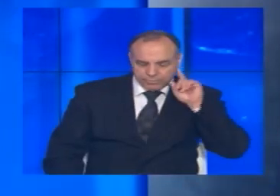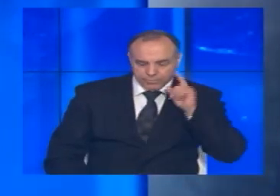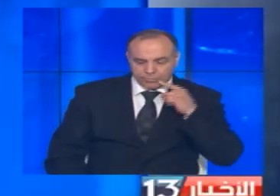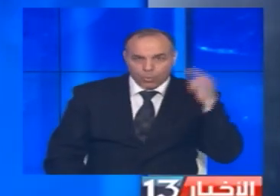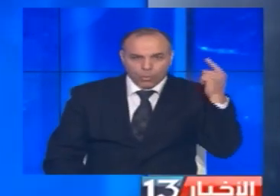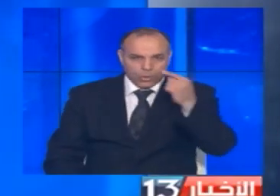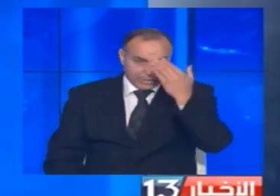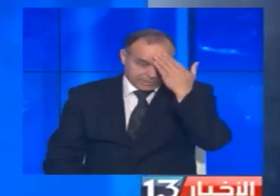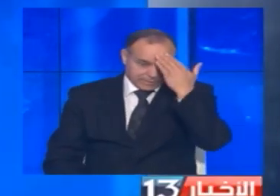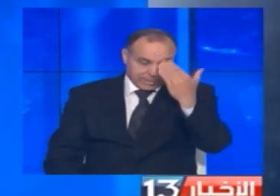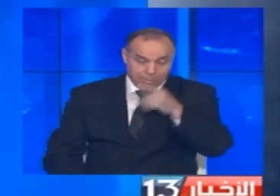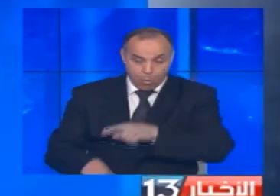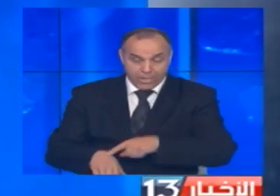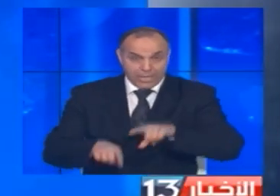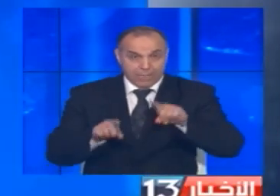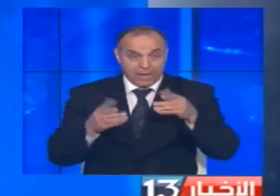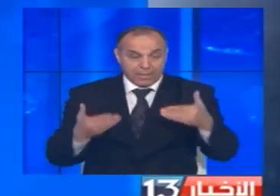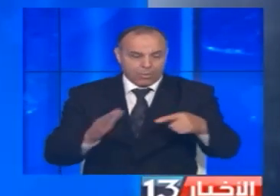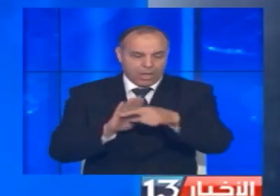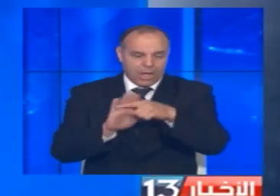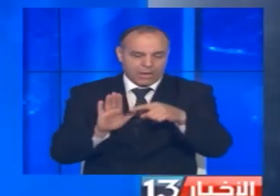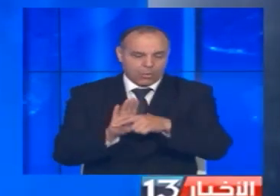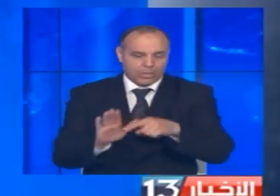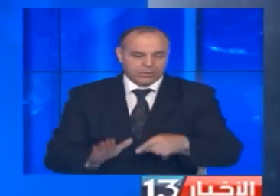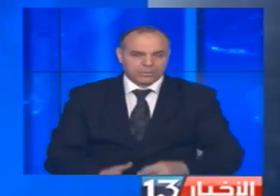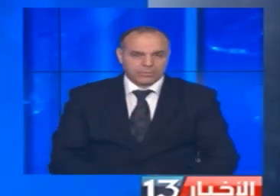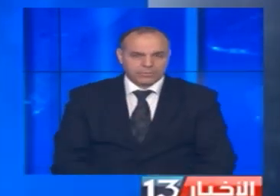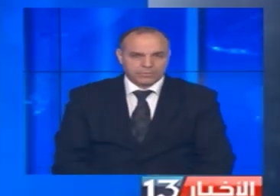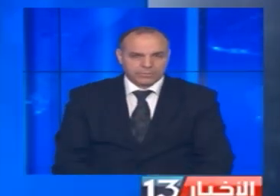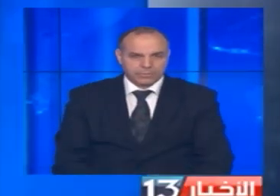مرحبا بكم إلى هذا الموعد الإخباري، والبداية بالعناوين.